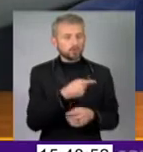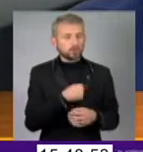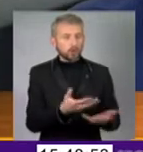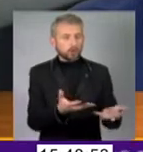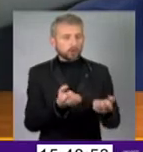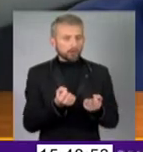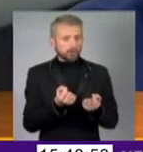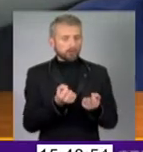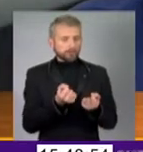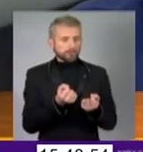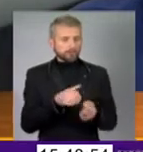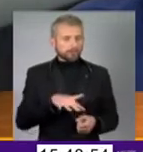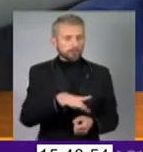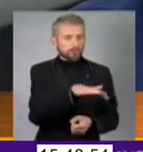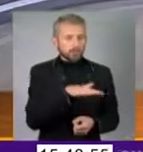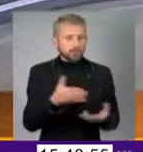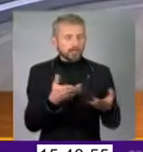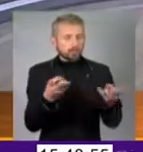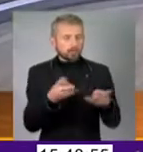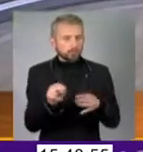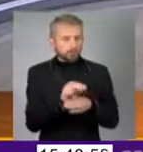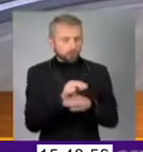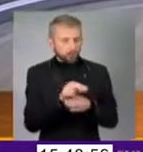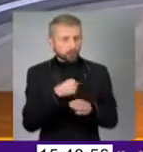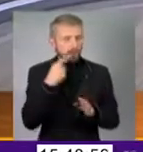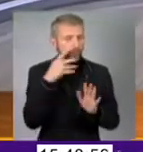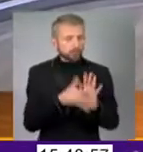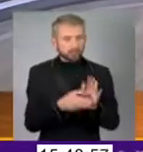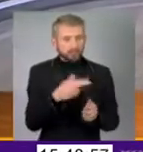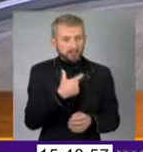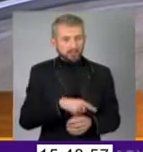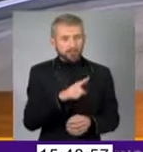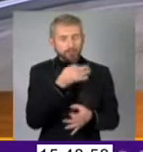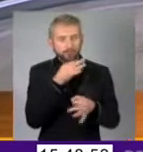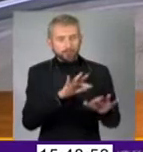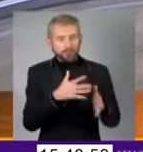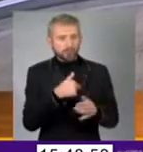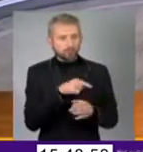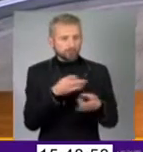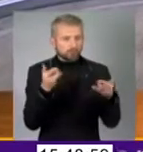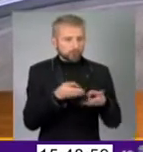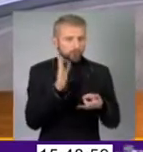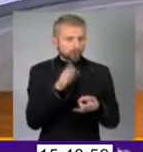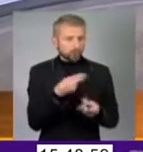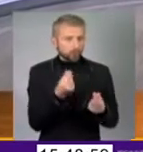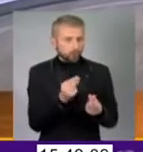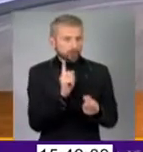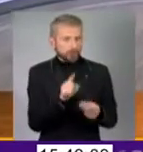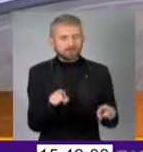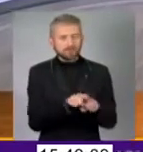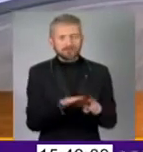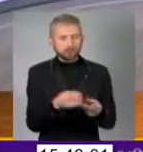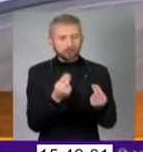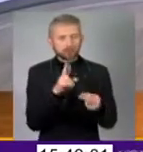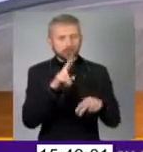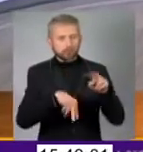отримуємо площини, які потребують ремонту. Ми це розуміємо для себе, що в будь-якому випадку нам будуть потрібні кошти, але не такі кошти, як